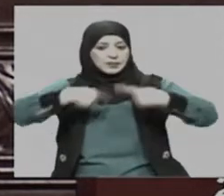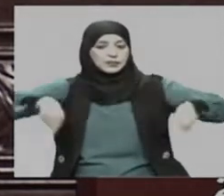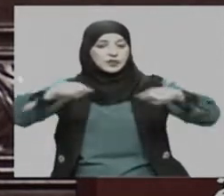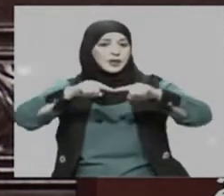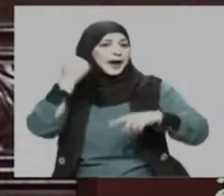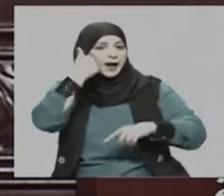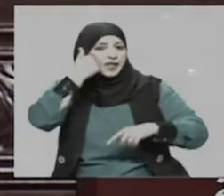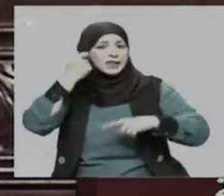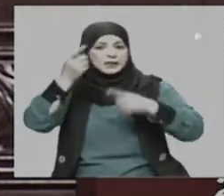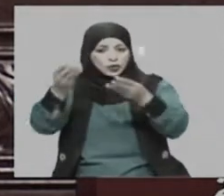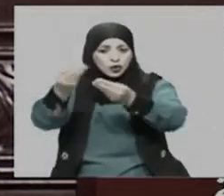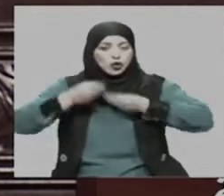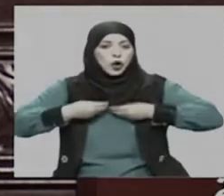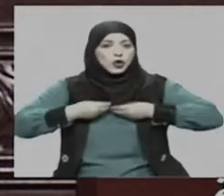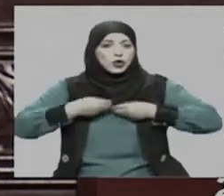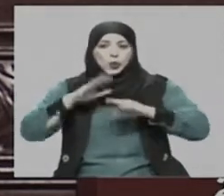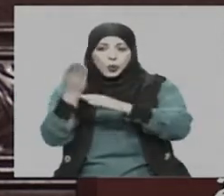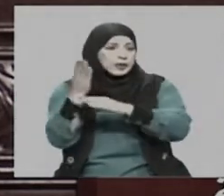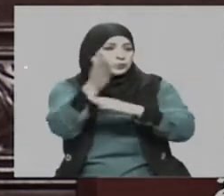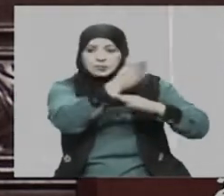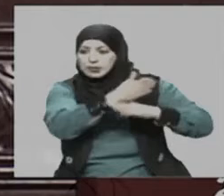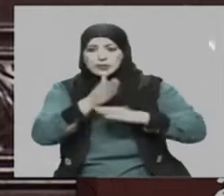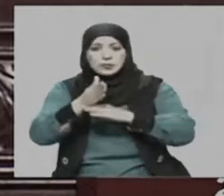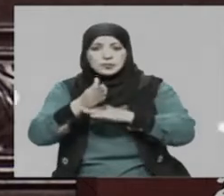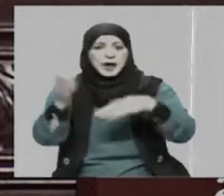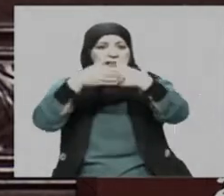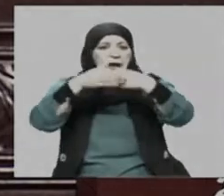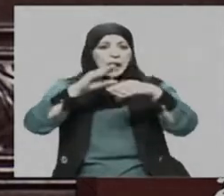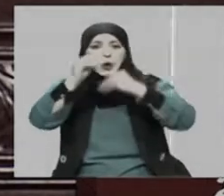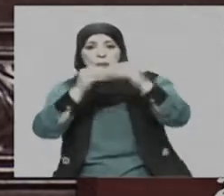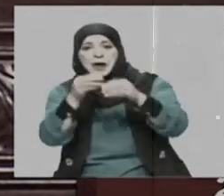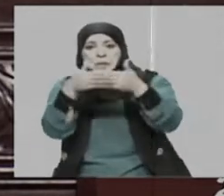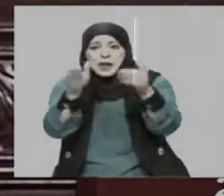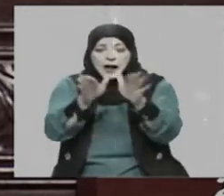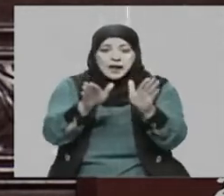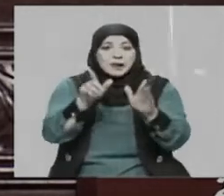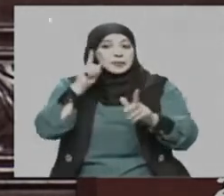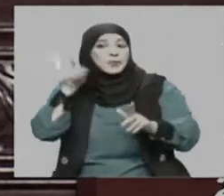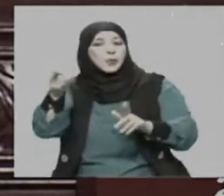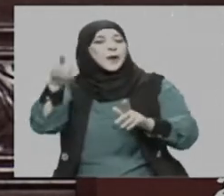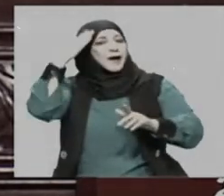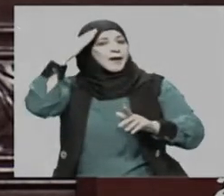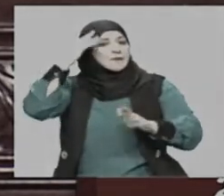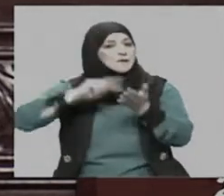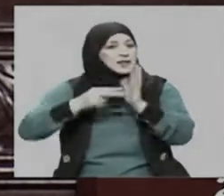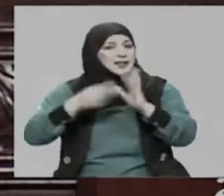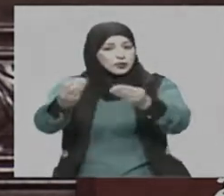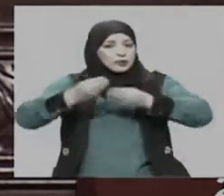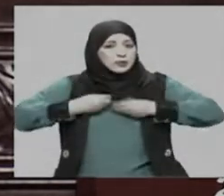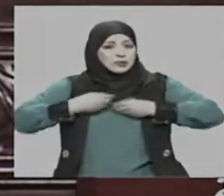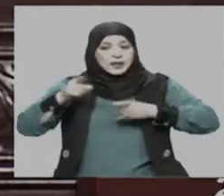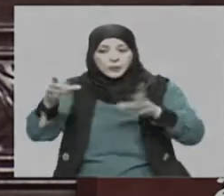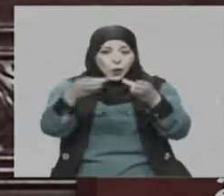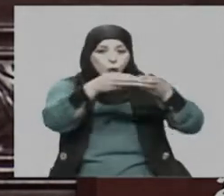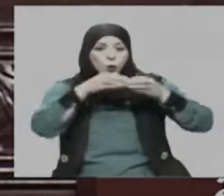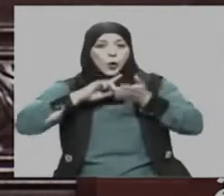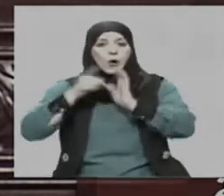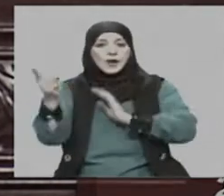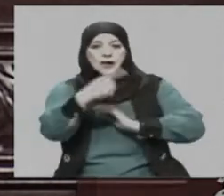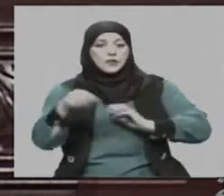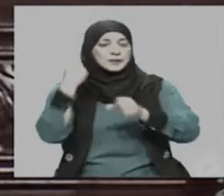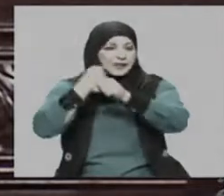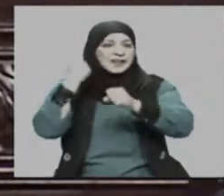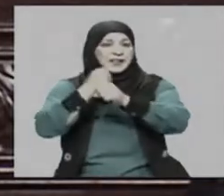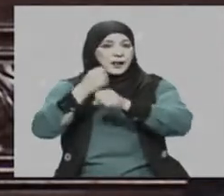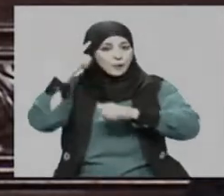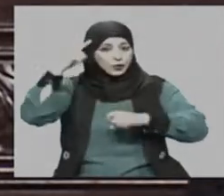باش يعطيونا الوضع وين نمشي ونسكر ونزيد ونحلو. هذوما الكلهم اللي خدموا باش اليوم وصلنا